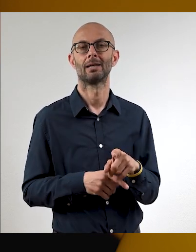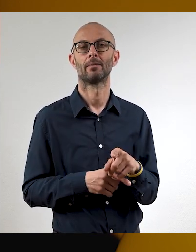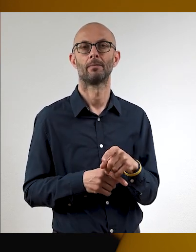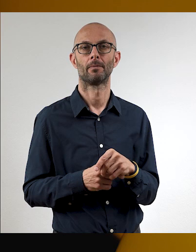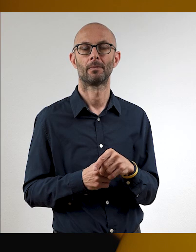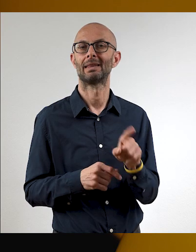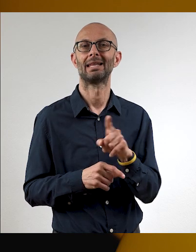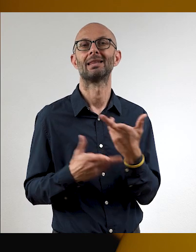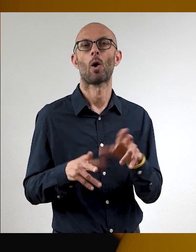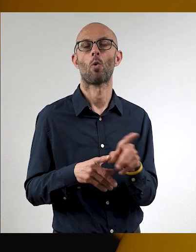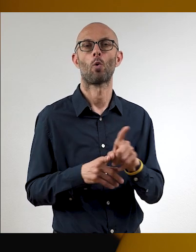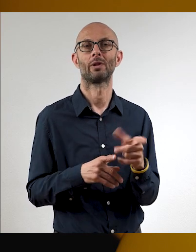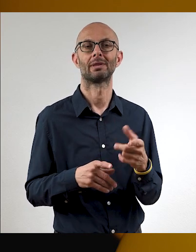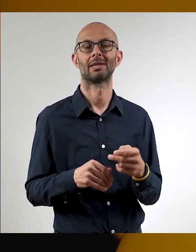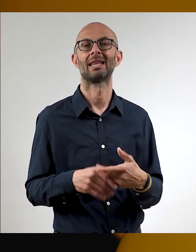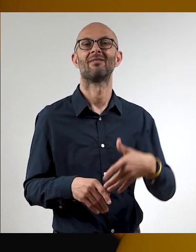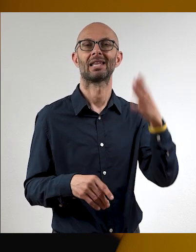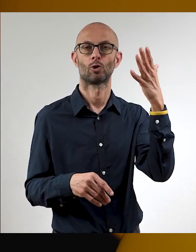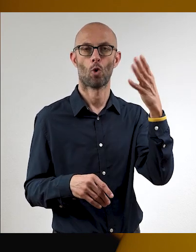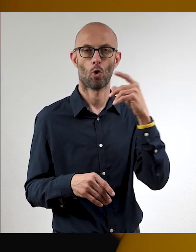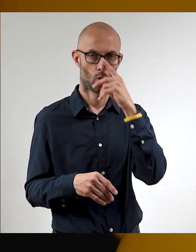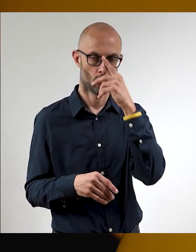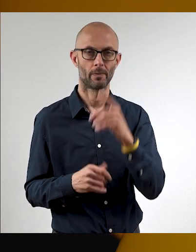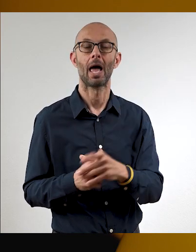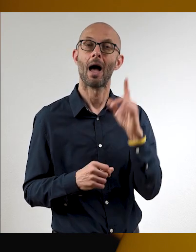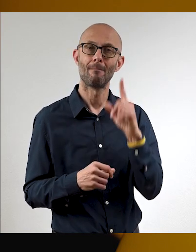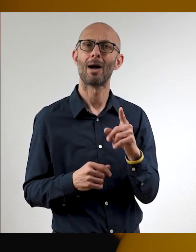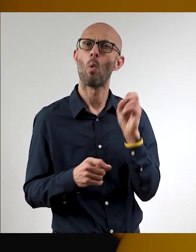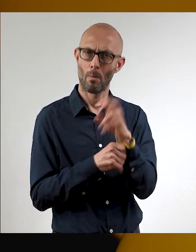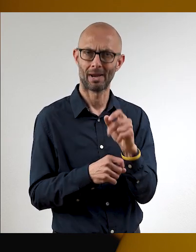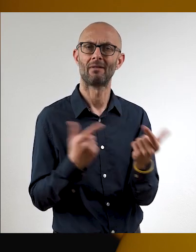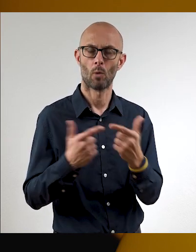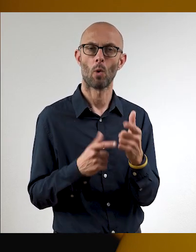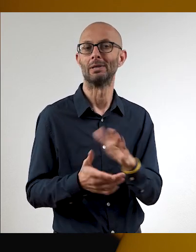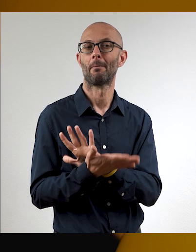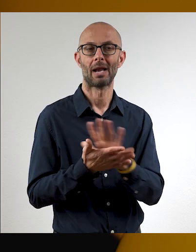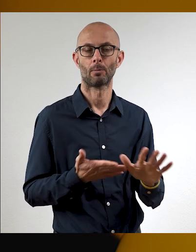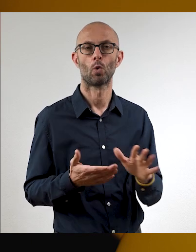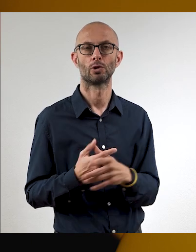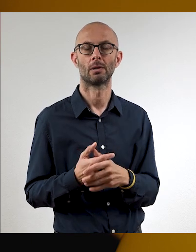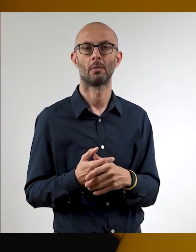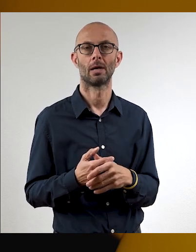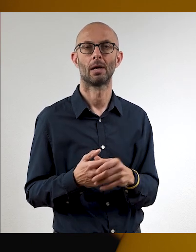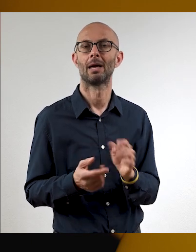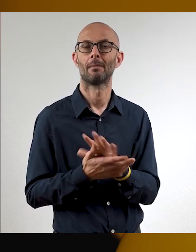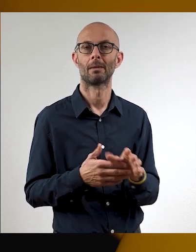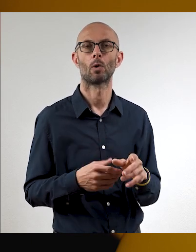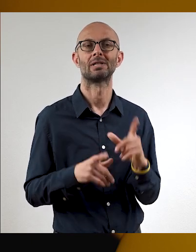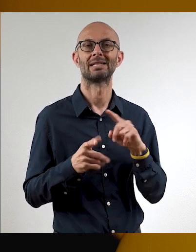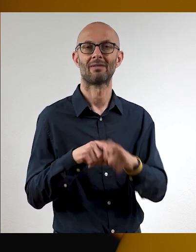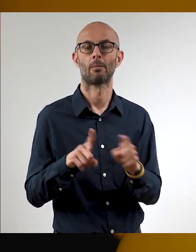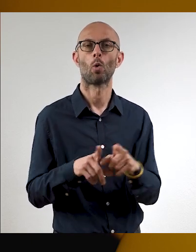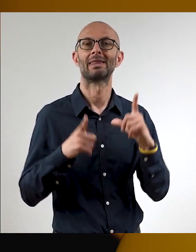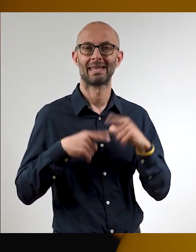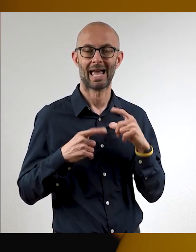Ki ni tako, kot dvigant roko. Ne? Ne? Ampak vplivamo lahko s preprostimi stvarmi, kot so